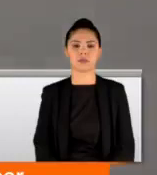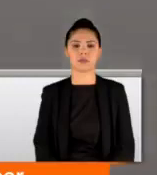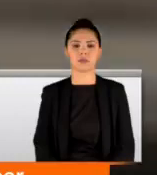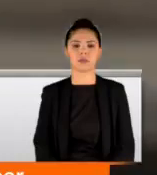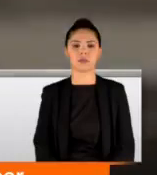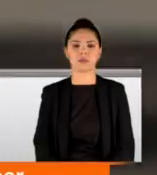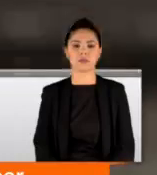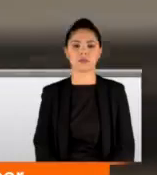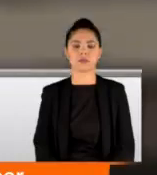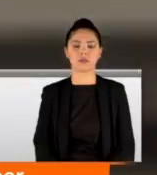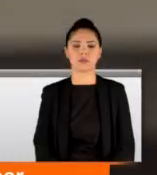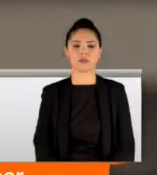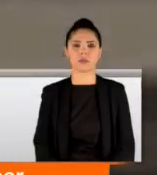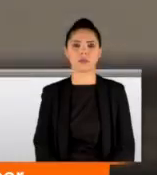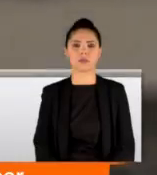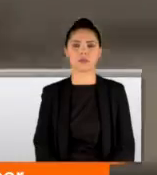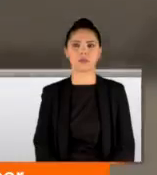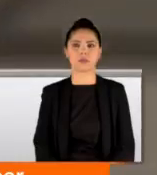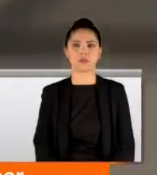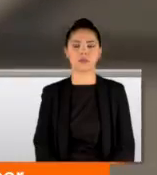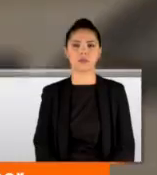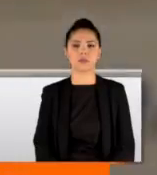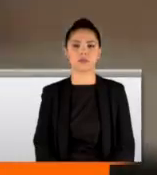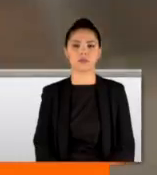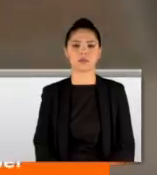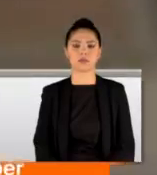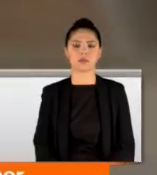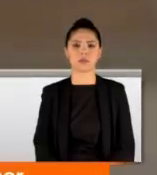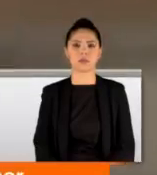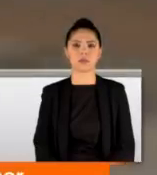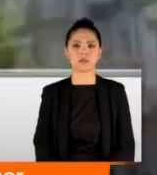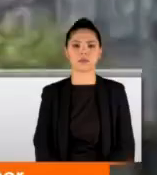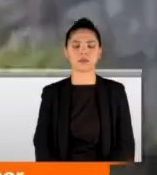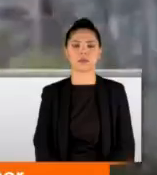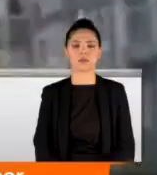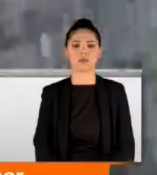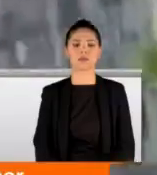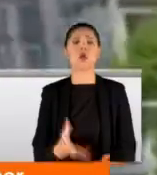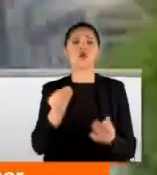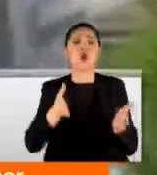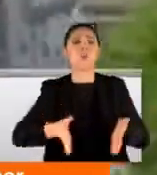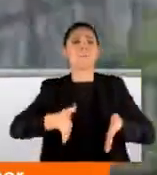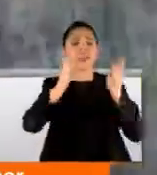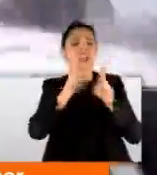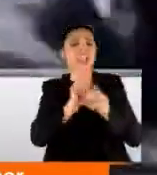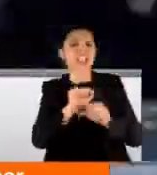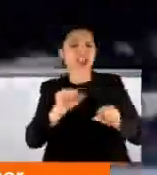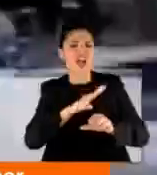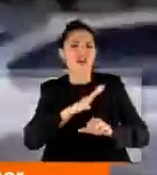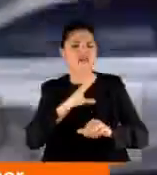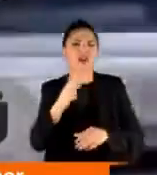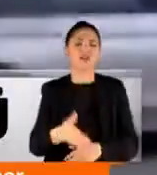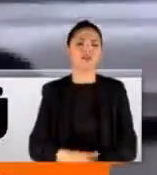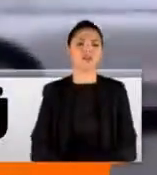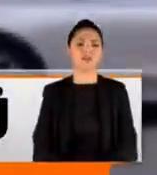Ev yok oldu lan. Oğlum, yok oldu ev lan. onlarca binada hasar vardı. Allah